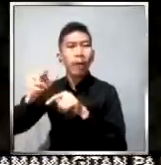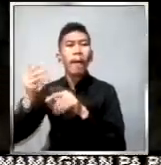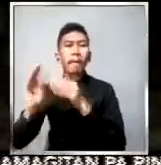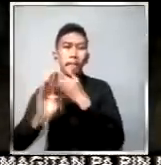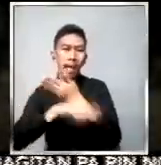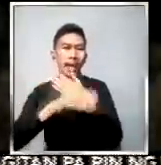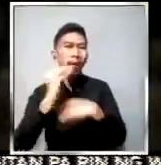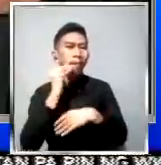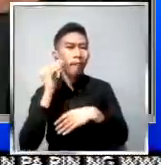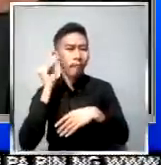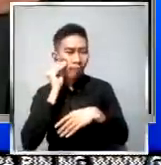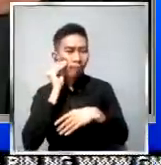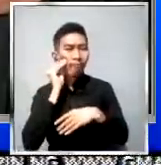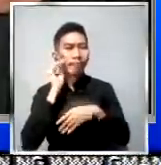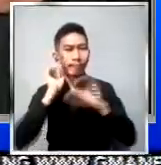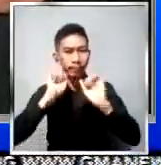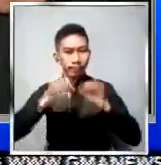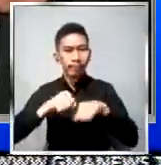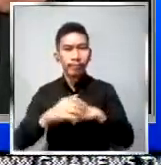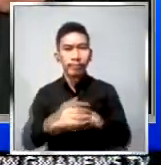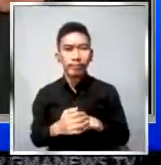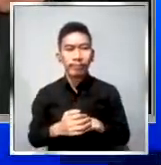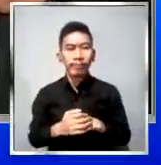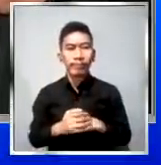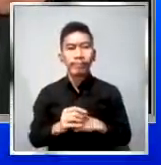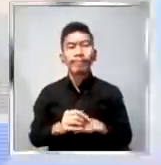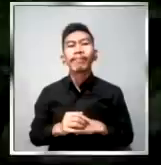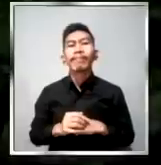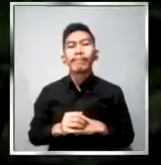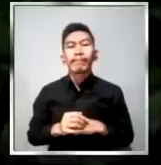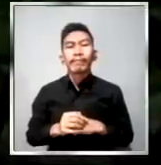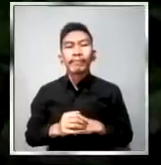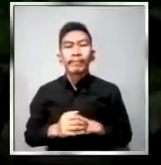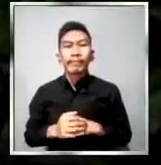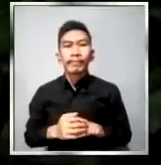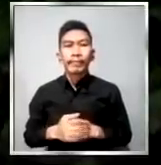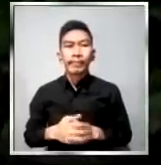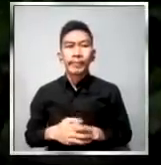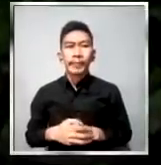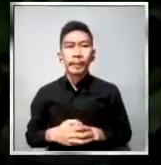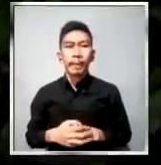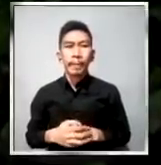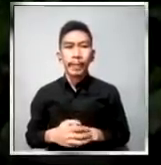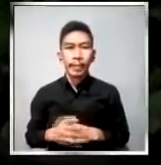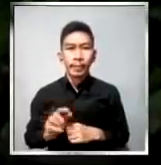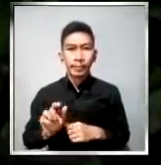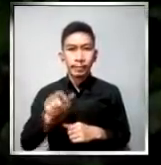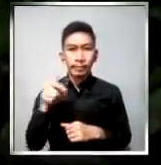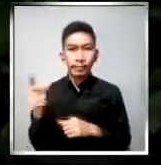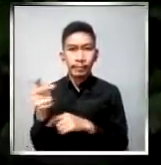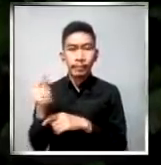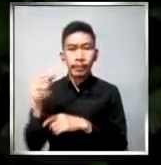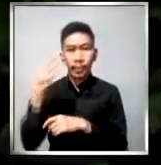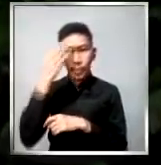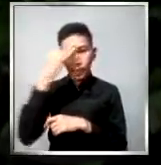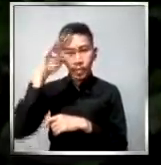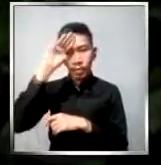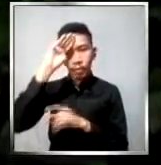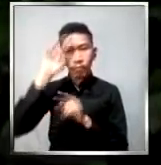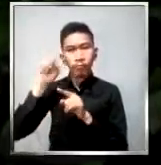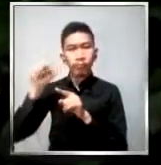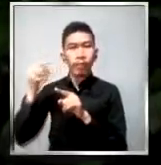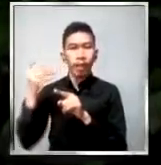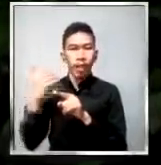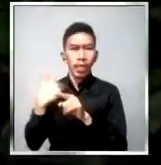residente. Mike? Maraming salamat, June Veneracion. Sa Tanza, Cavite, malalaking alon na dulot ng